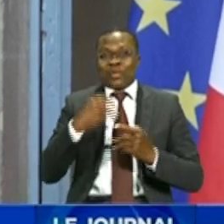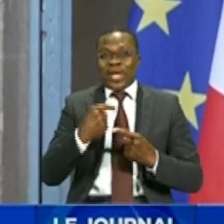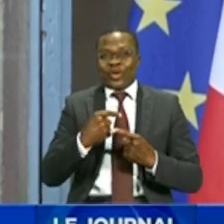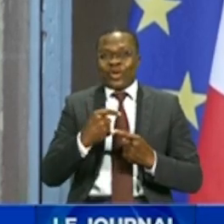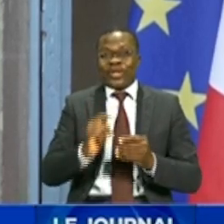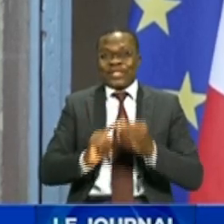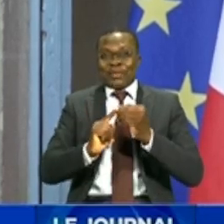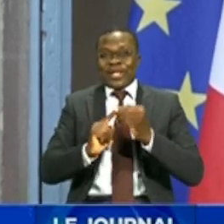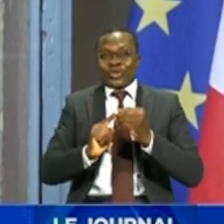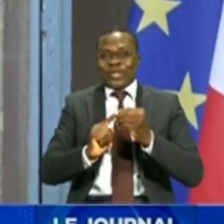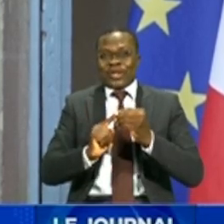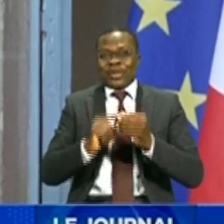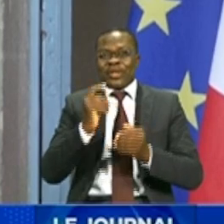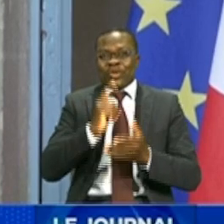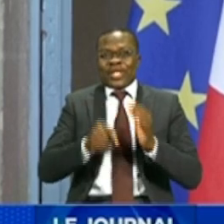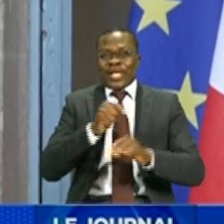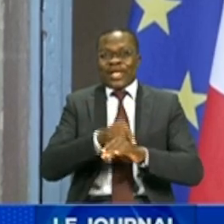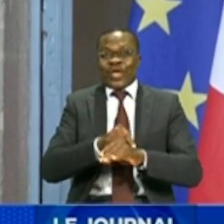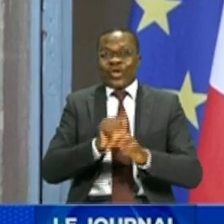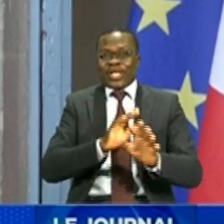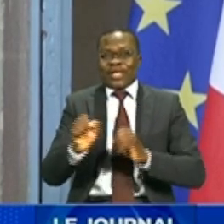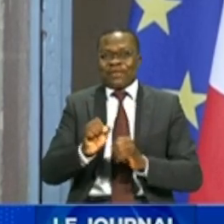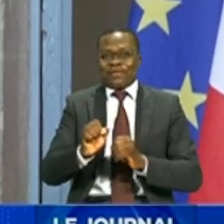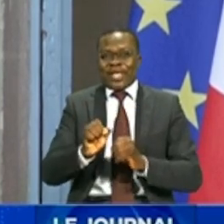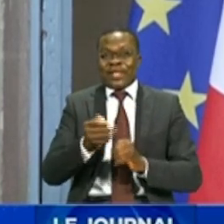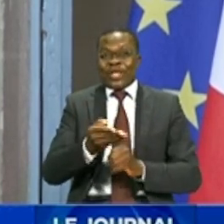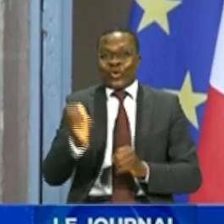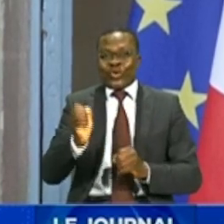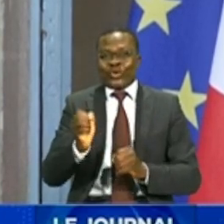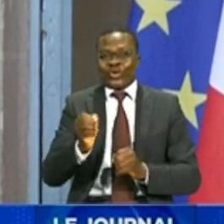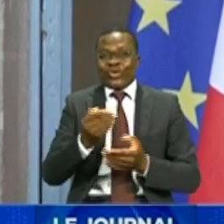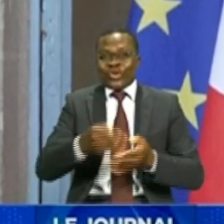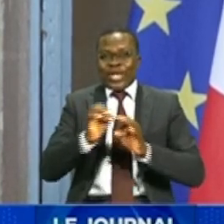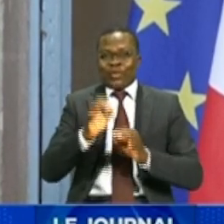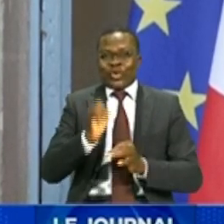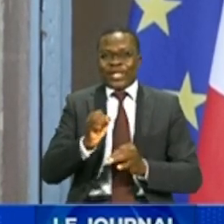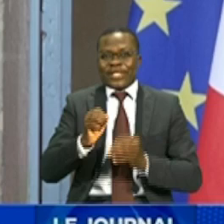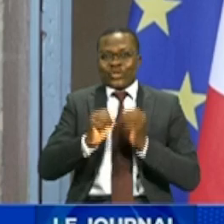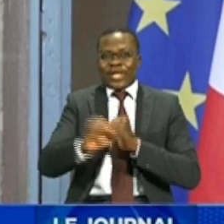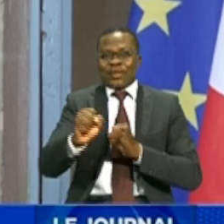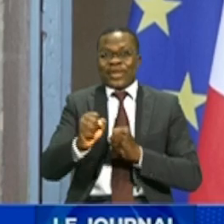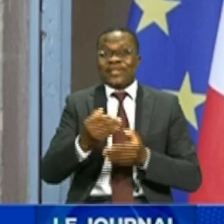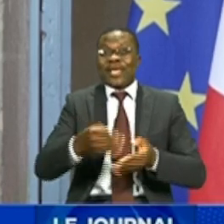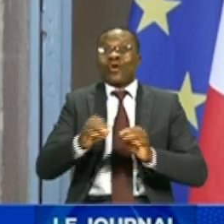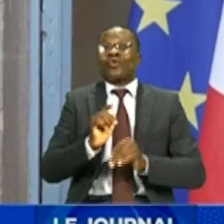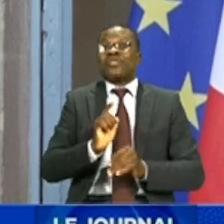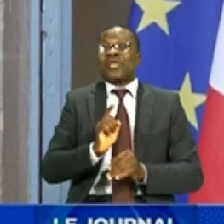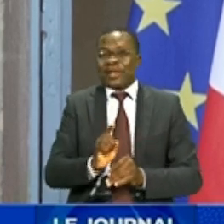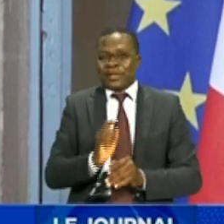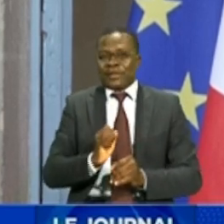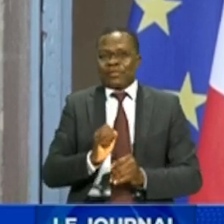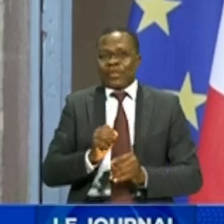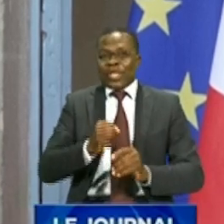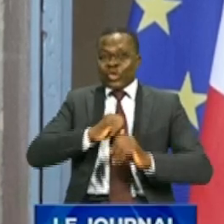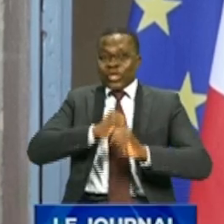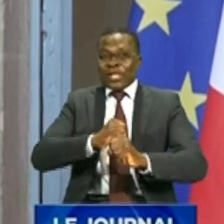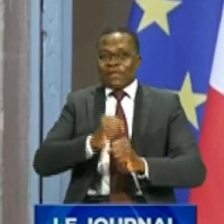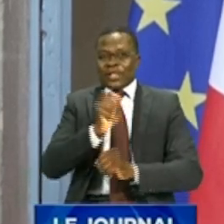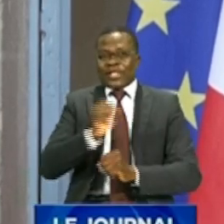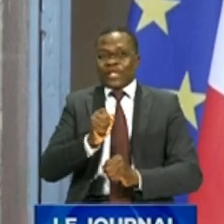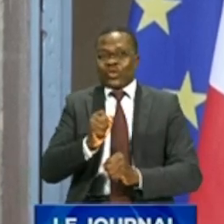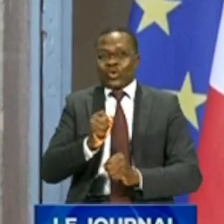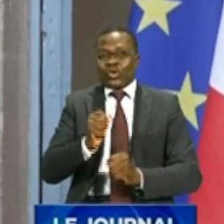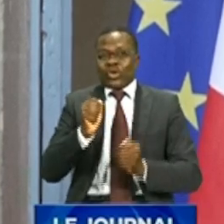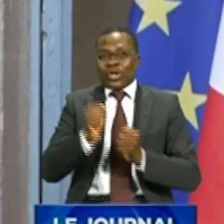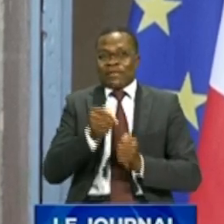sait particulièrement qu'à l'heure des fake news et des algorithmes, l'importance de la presse est cruciale. Et je défendrai donc